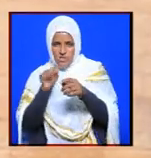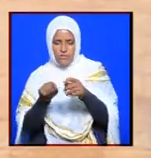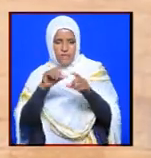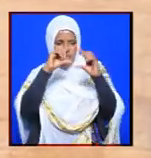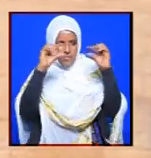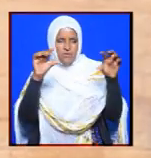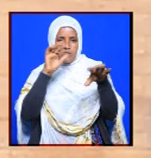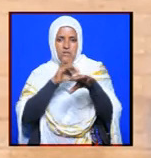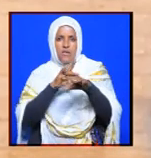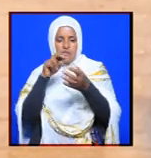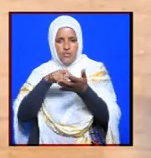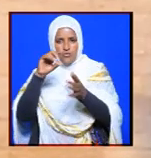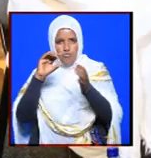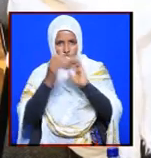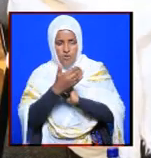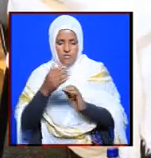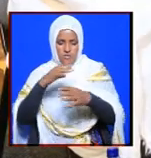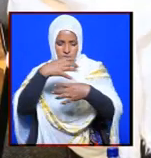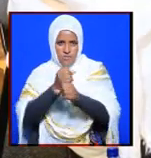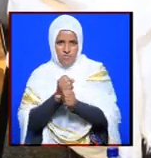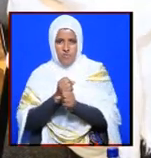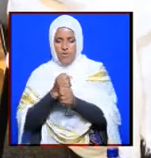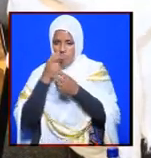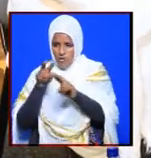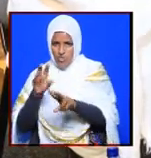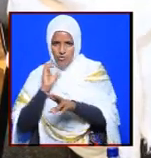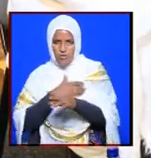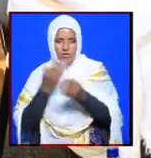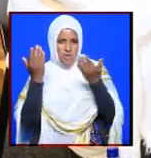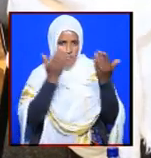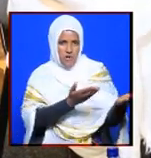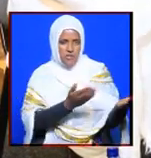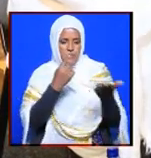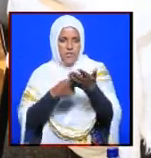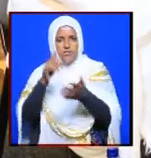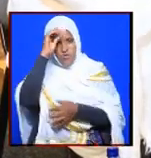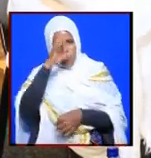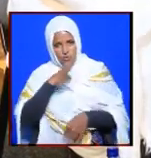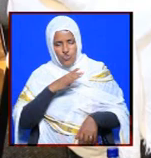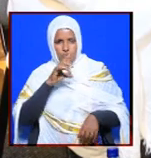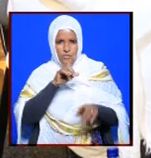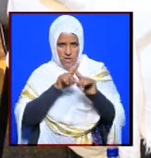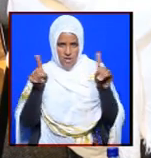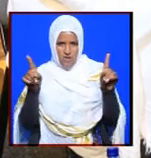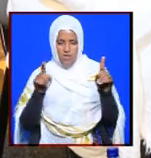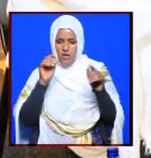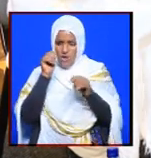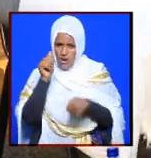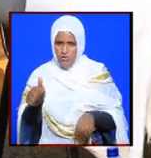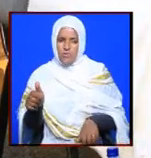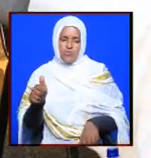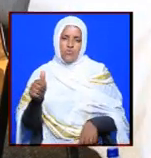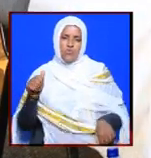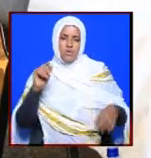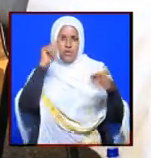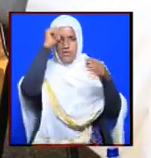በየነጥቦቹ በየረሶቹ የተነሱ ቢሆንም ሰብሰብ አድርገን ለተመልካቾቻችን ለማቅረብ ያህል የነዚህ ሰዎች በተለይ